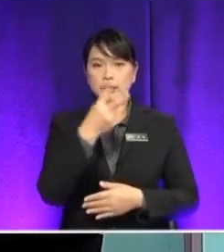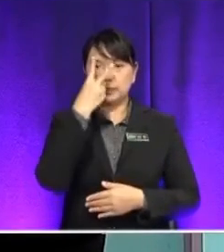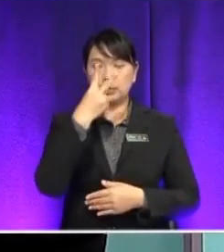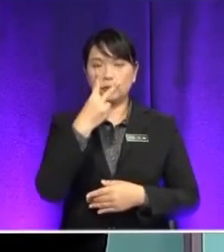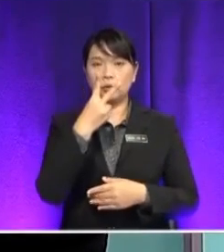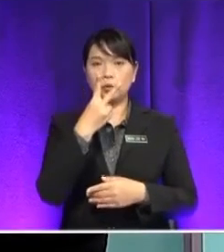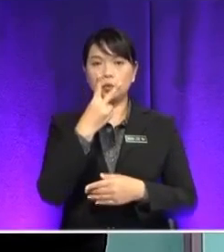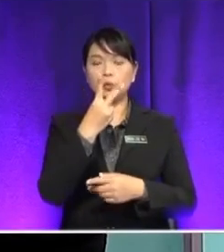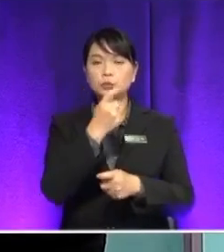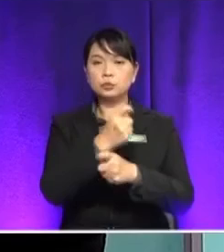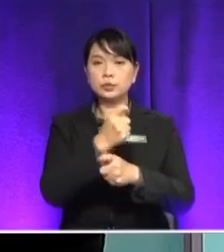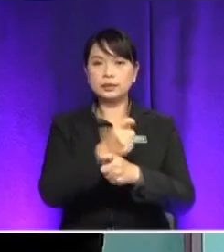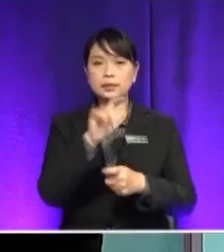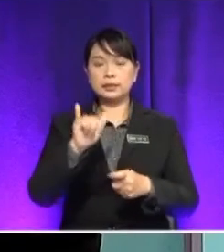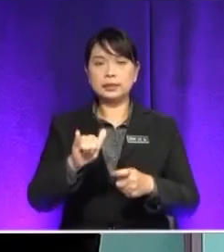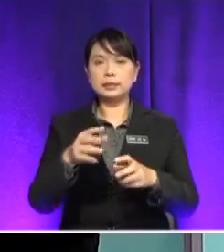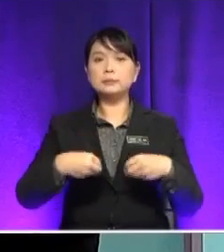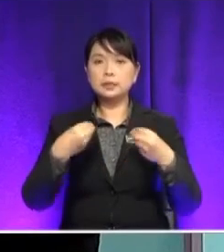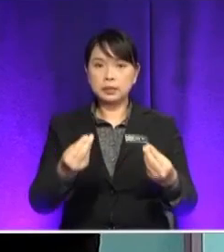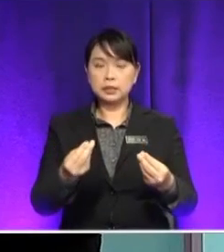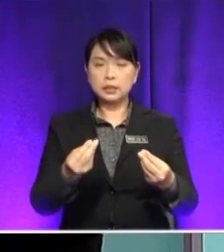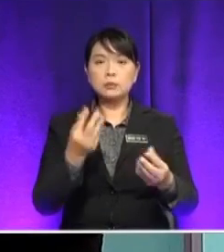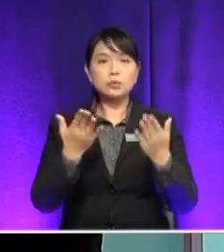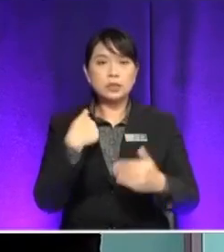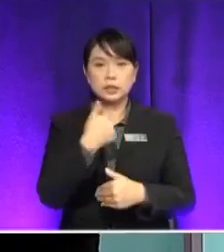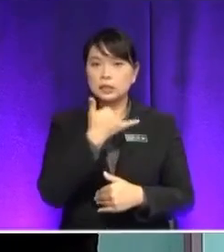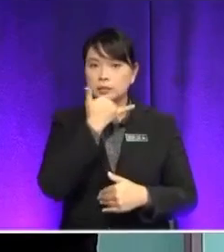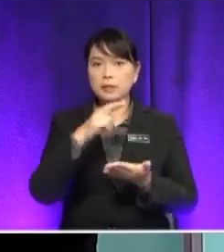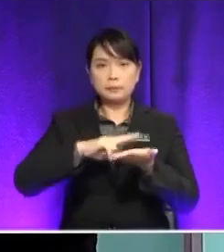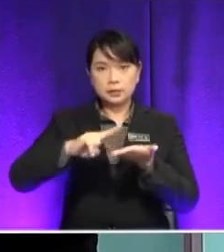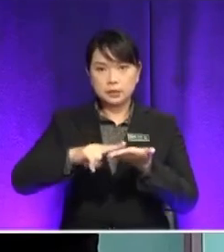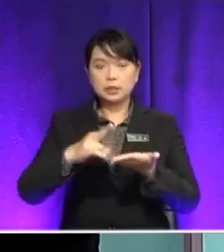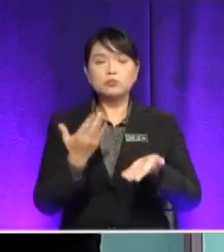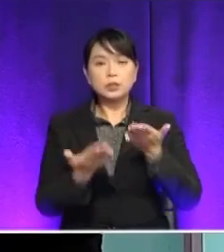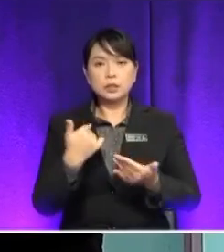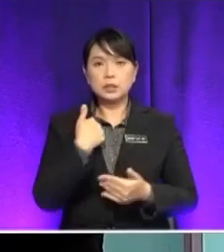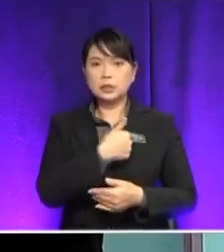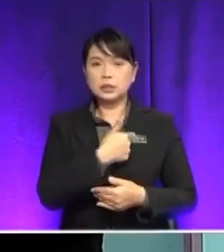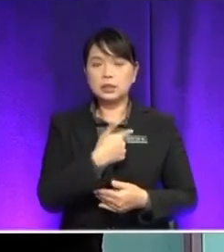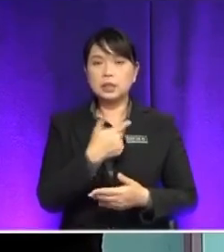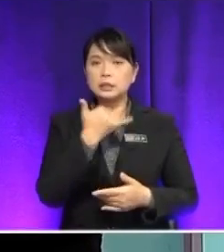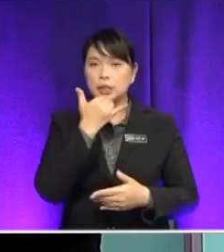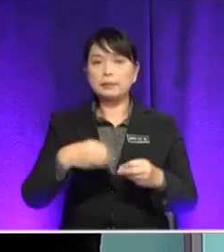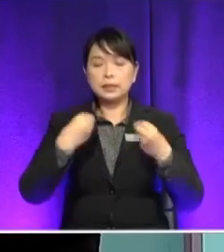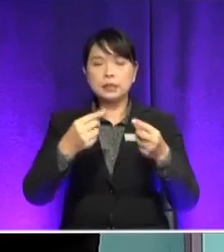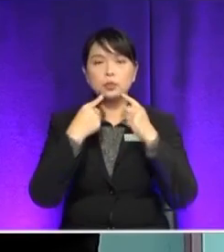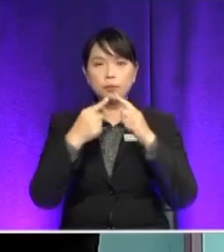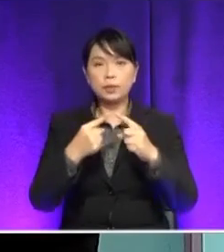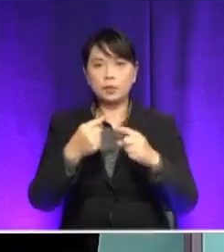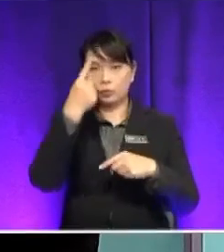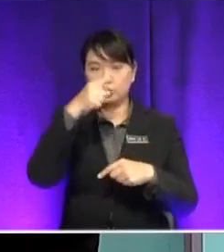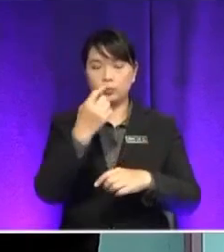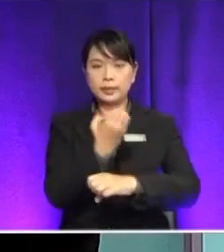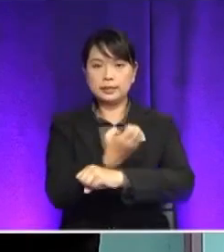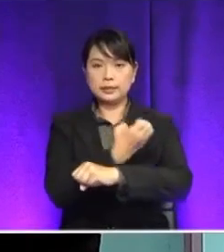diberi supaya ke tetep tersilap Bace dan tidak memberi jawaban berkenaan dan juga untuk Hai sih untuk